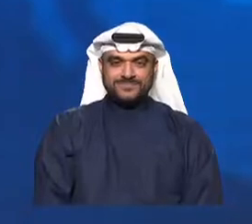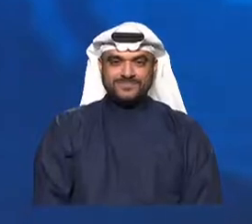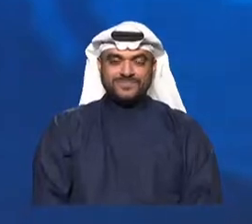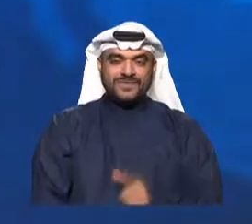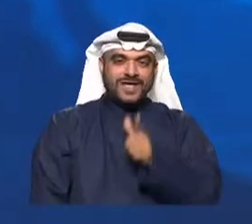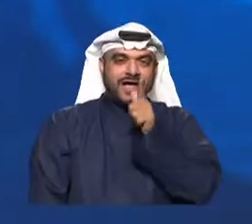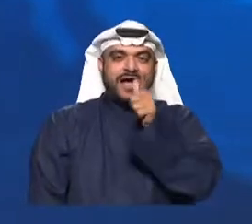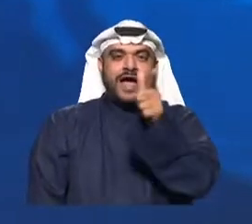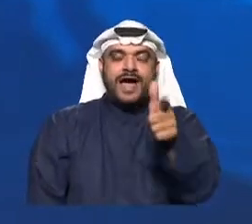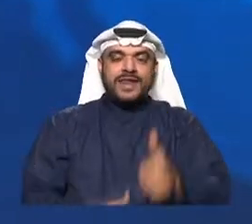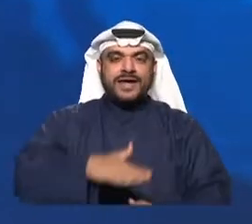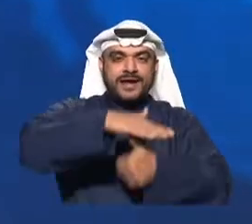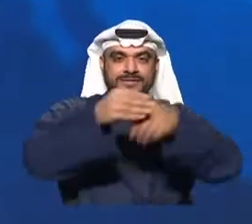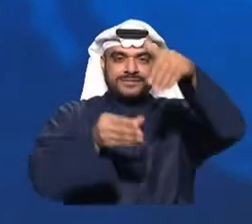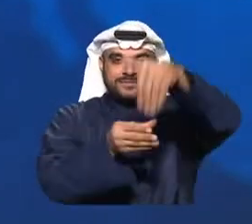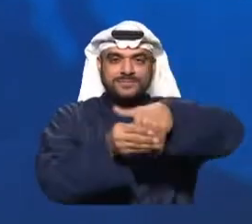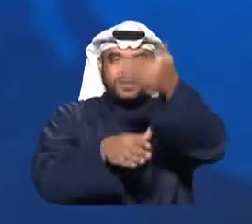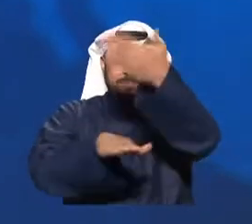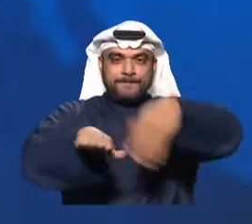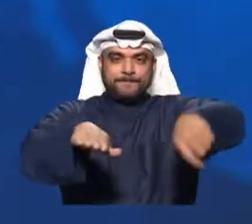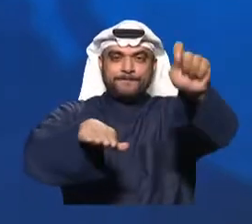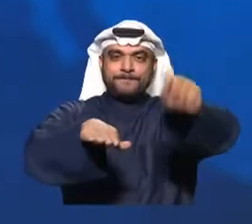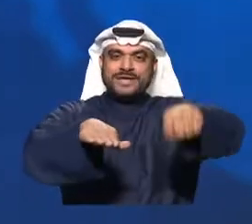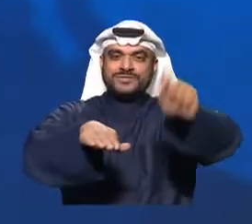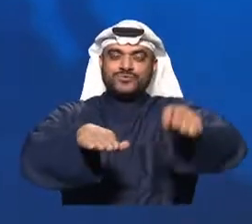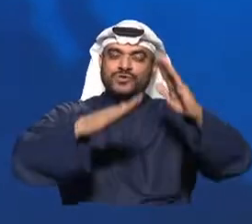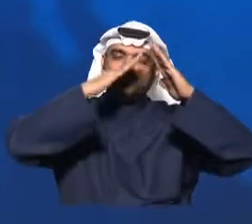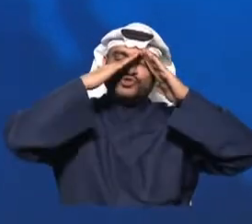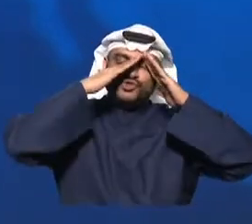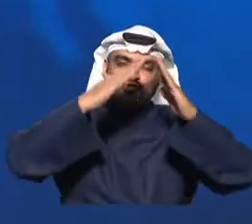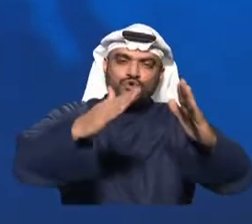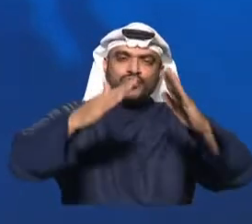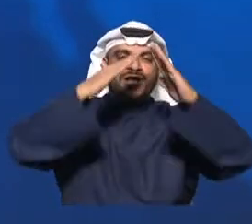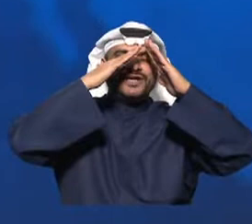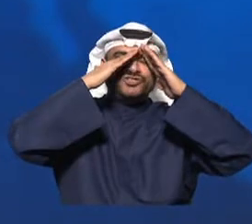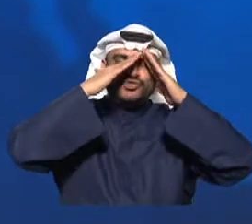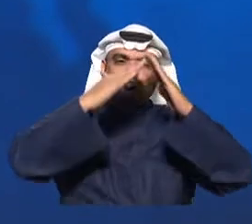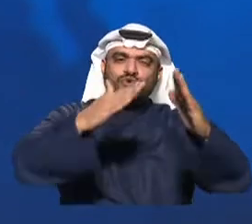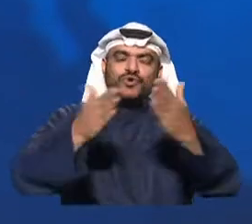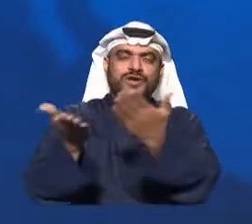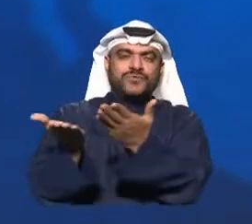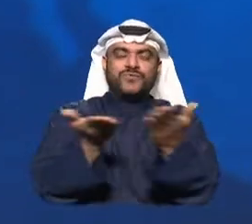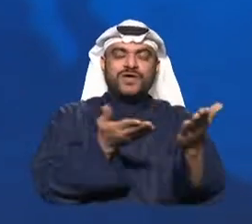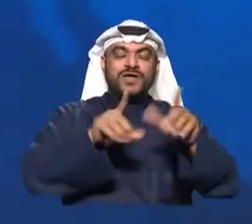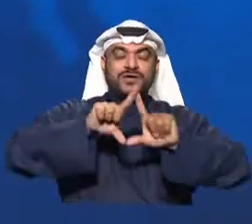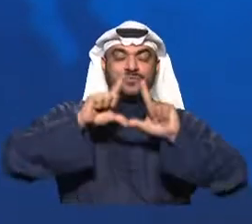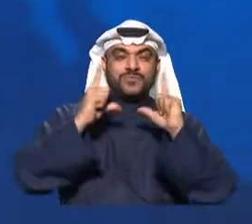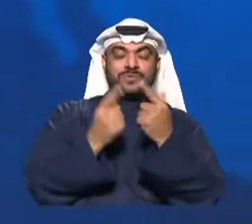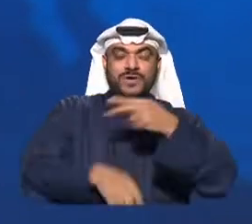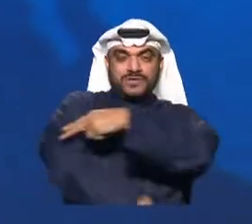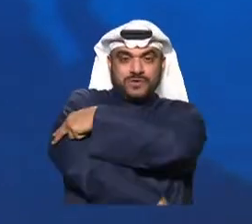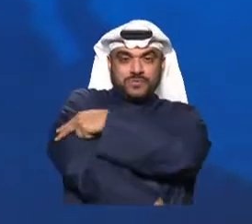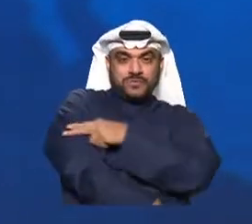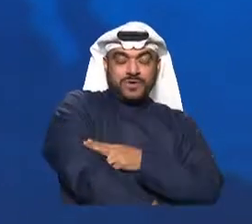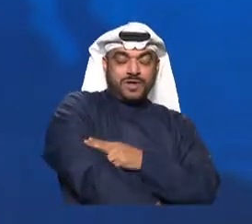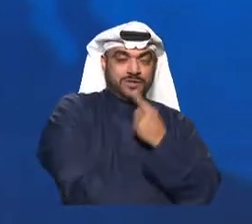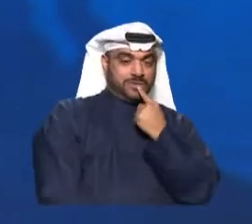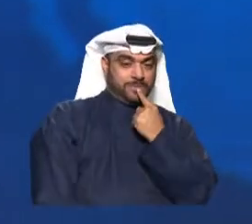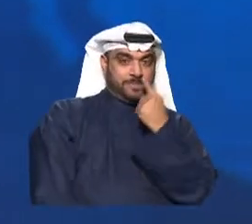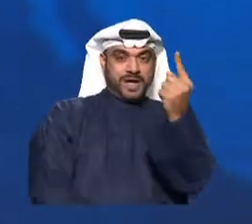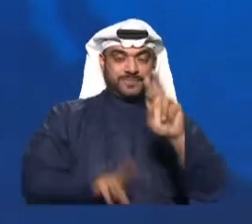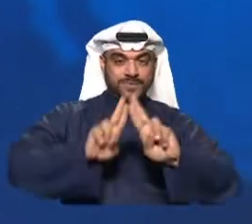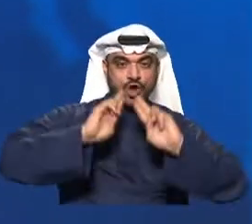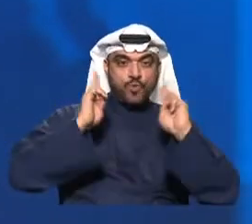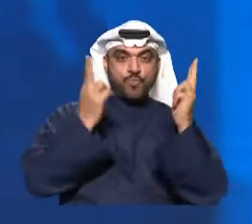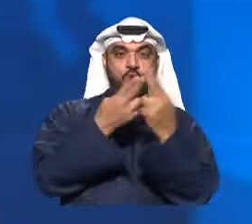أعرب رئيس مجلس الأمة مرزوق علي الغانم عن شكره وتقديره لأعضاء الشعبة البرلمانية على موقفهم خلال المؤتمر